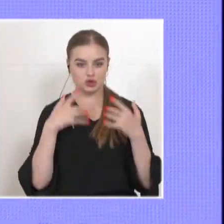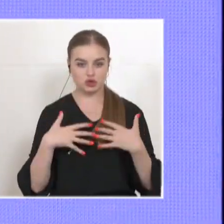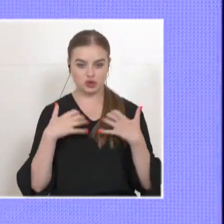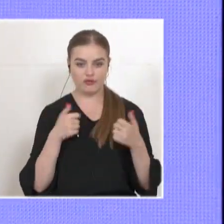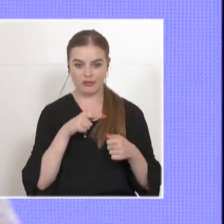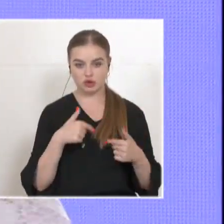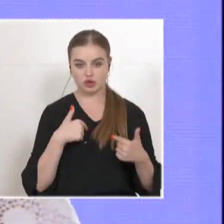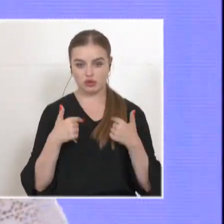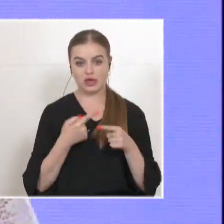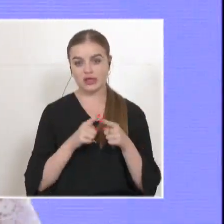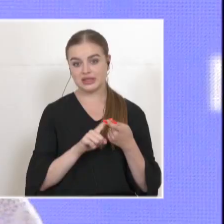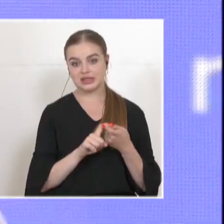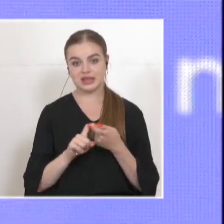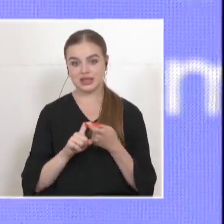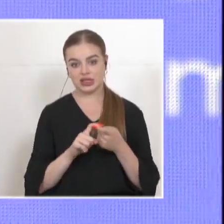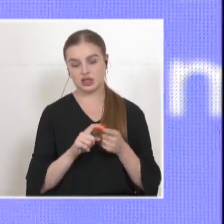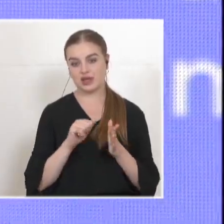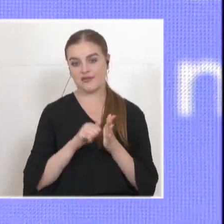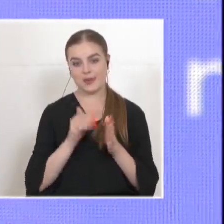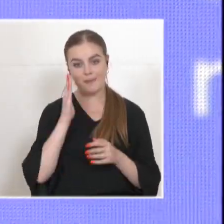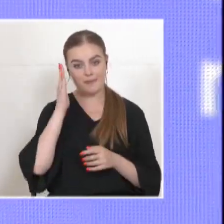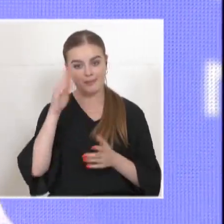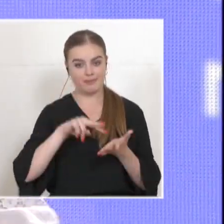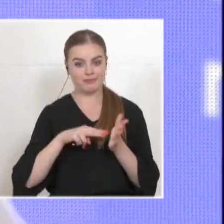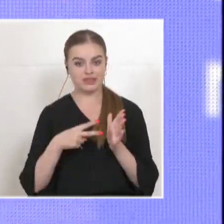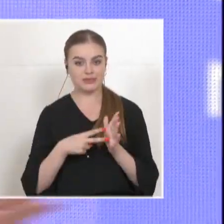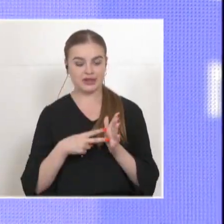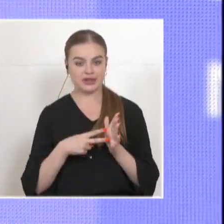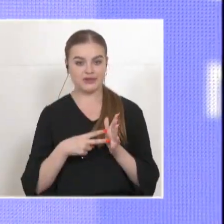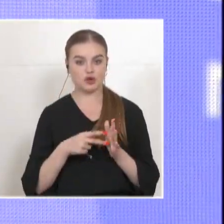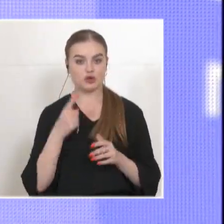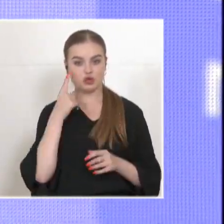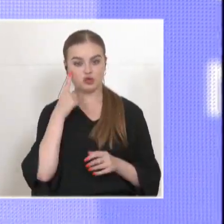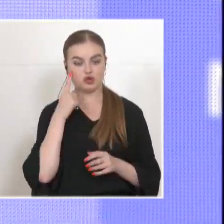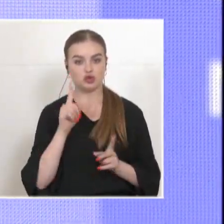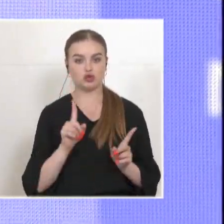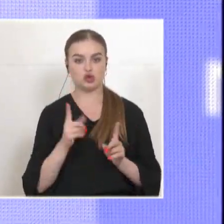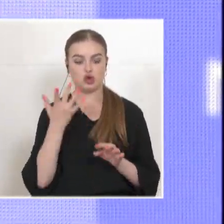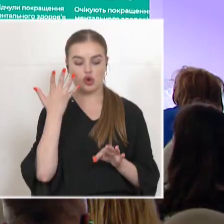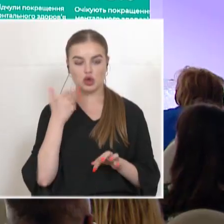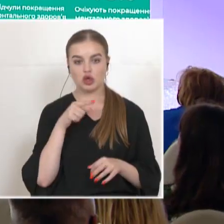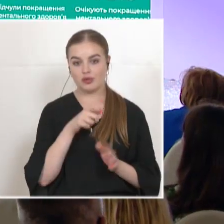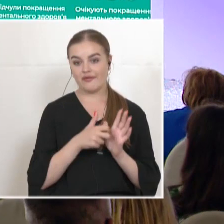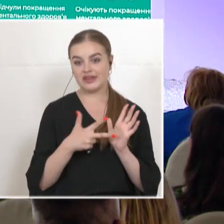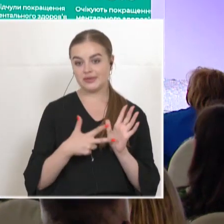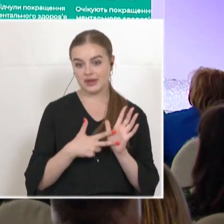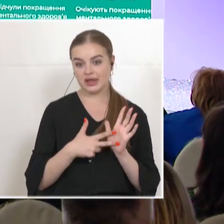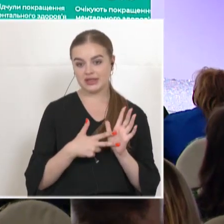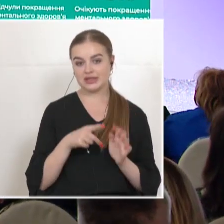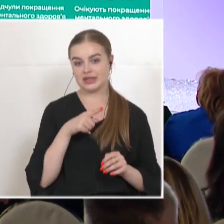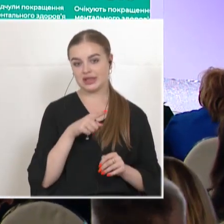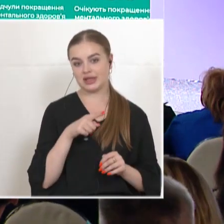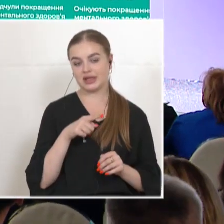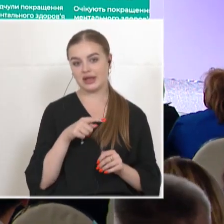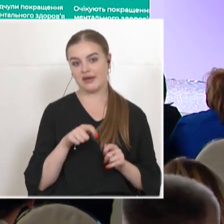Це залежить від перспективи, ви можете побачити різні речі. Я думаю, що коли тобі 18, ти